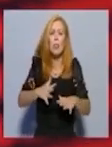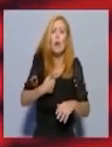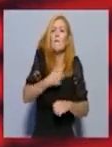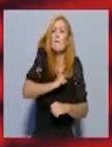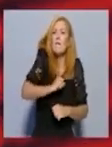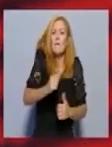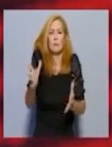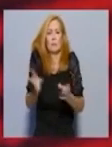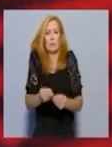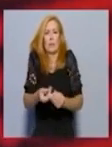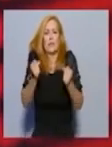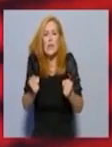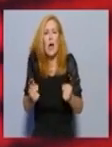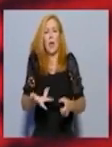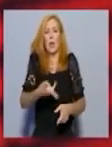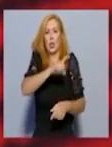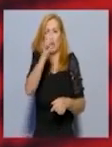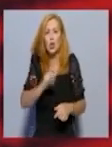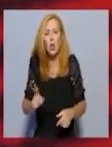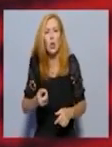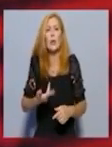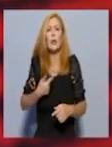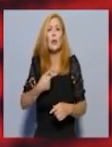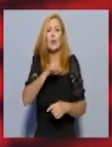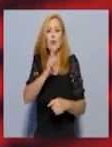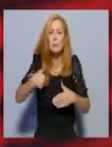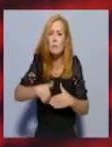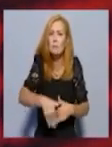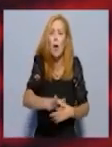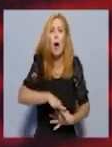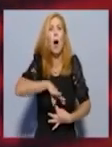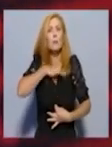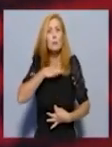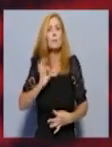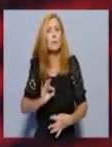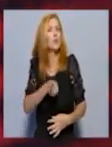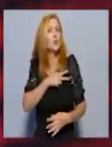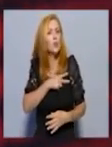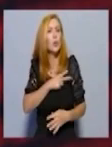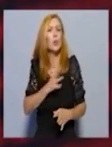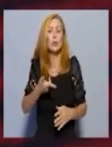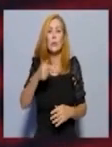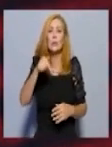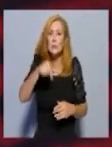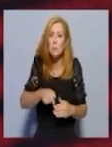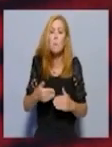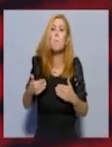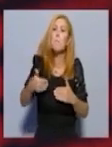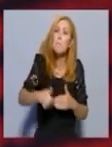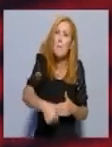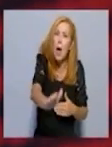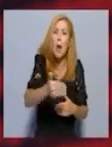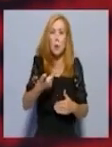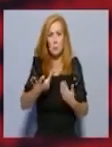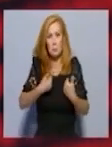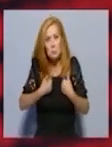για το διαφορετικό πολιτικό πρόταγμα που έχει ο ΣΥΡΙΖΑ έναντι της κυβέρνησης της Νέας Δημοκρατίας έδωσε ο κύριος Τσίπρας κατά τη διάρκεια της συνέντευξης